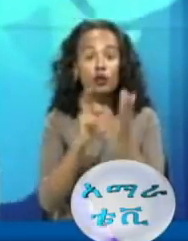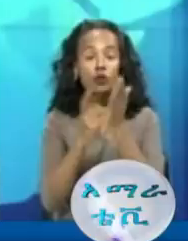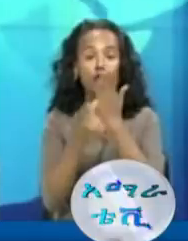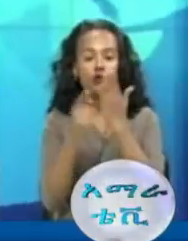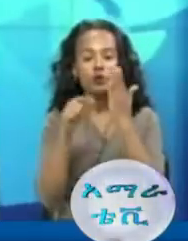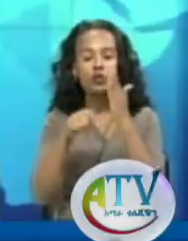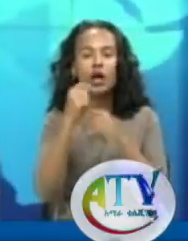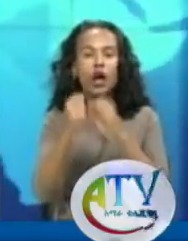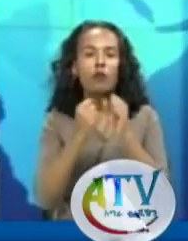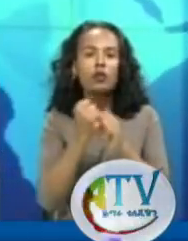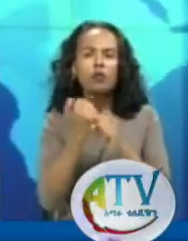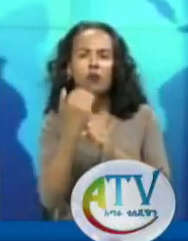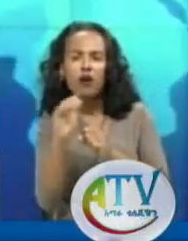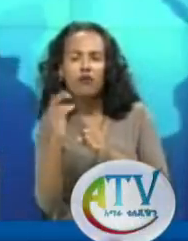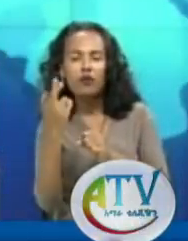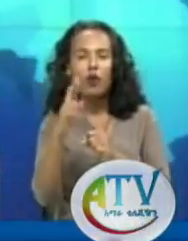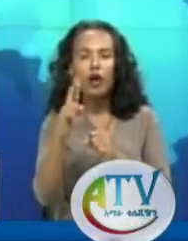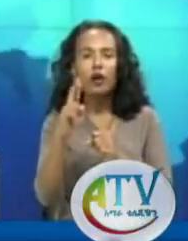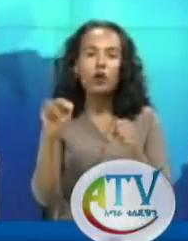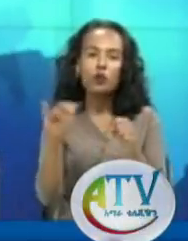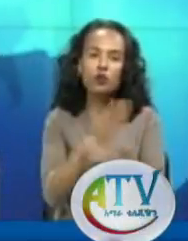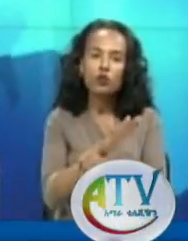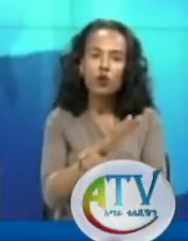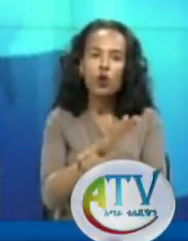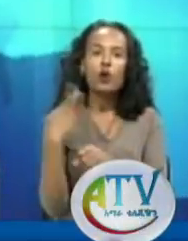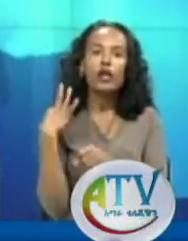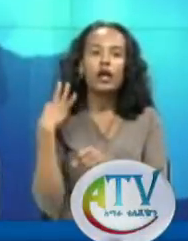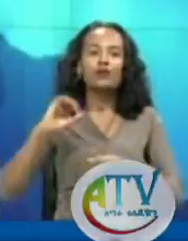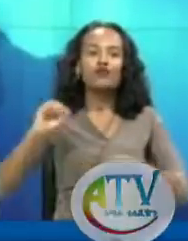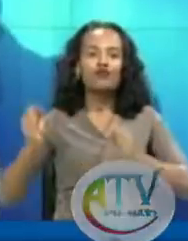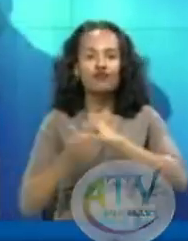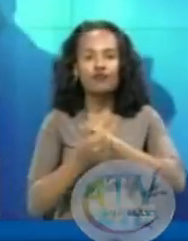በከፊል ወይንም በሙሉ ወደ ግል የሚዛወሩ ይሆናል።